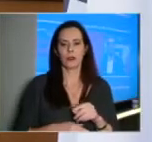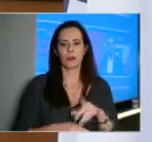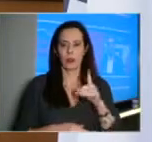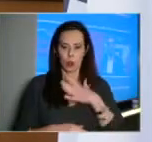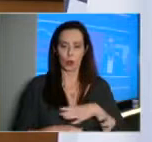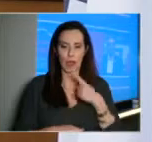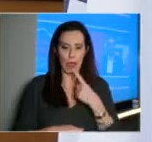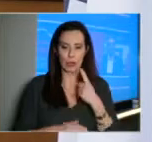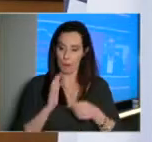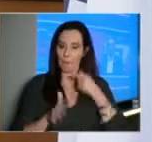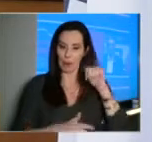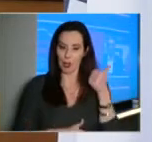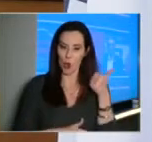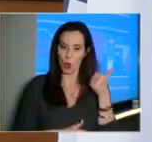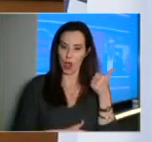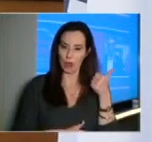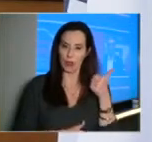אני רוצה לומר, בפעם הראשונה,